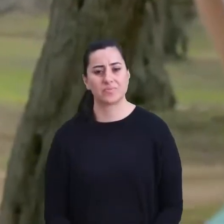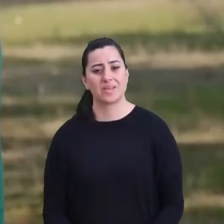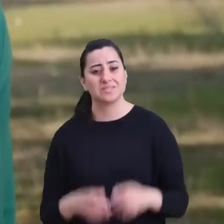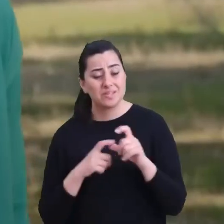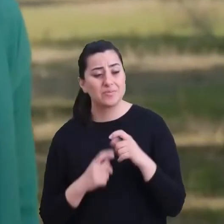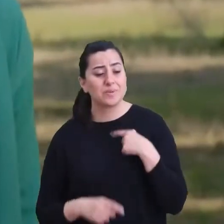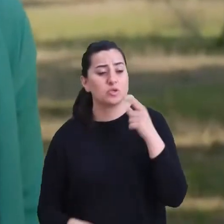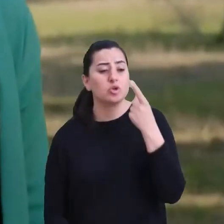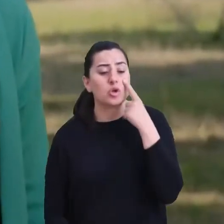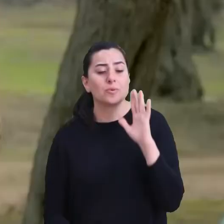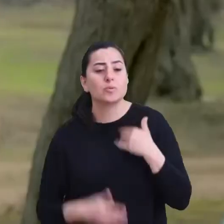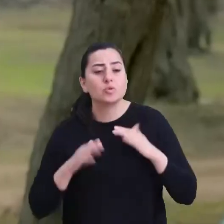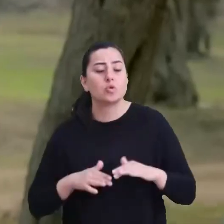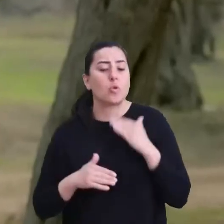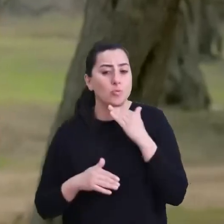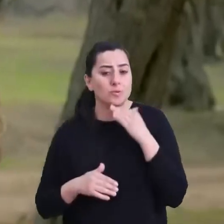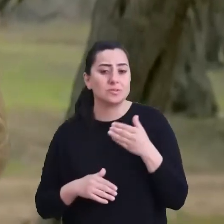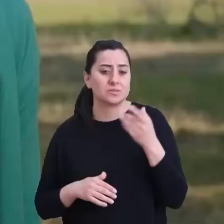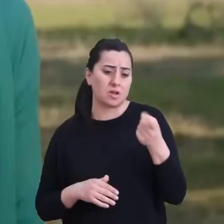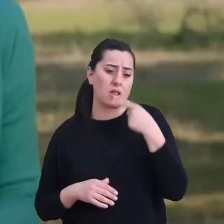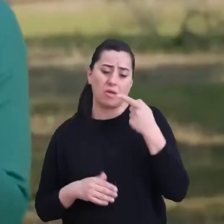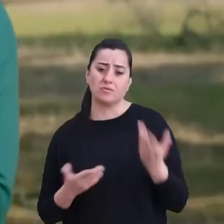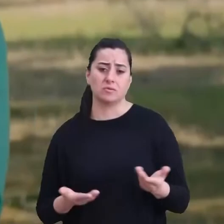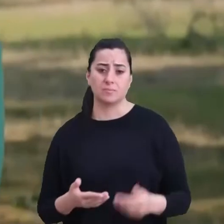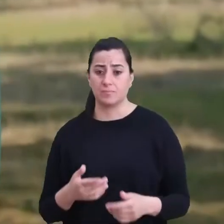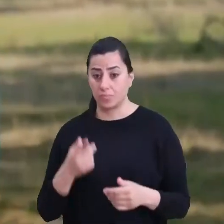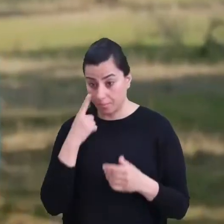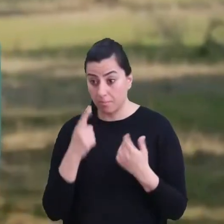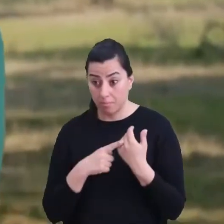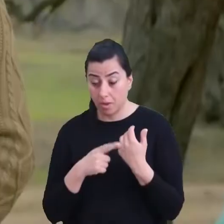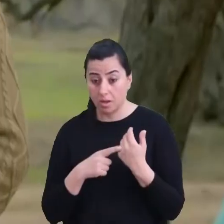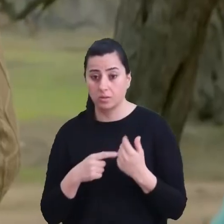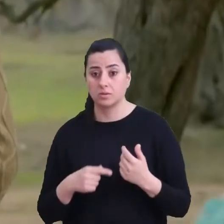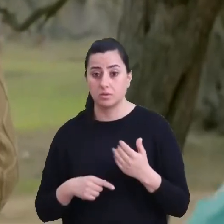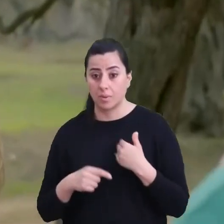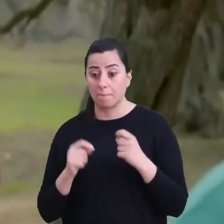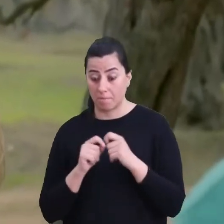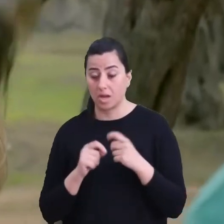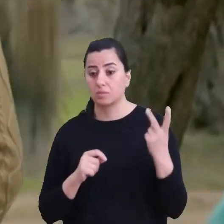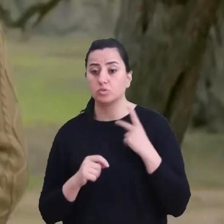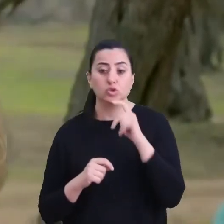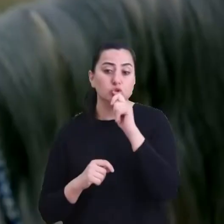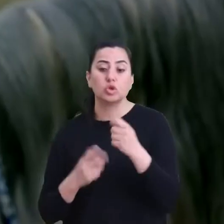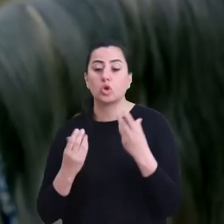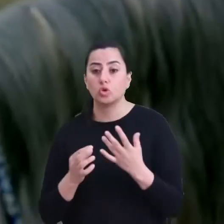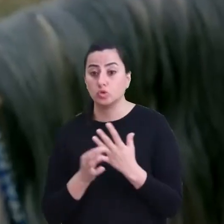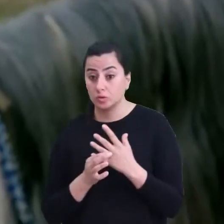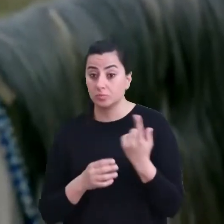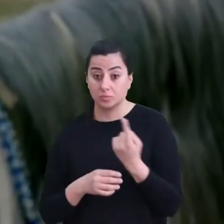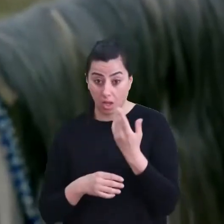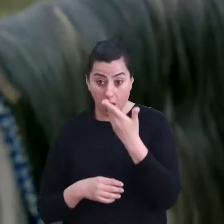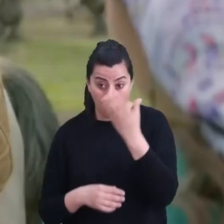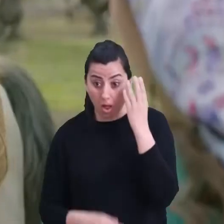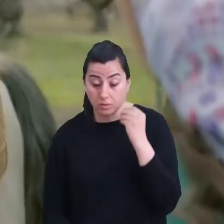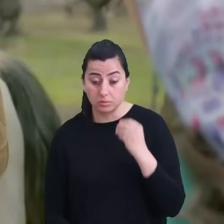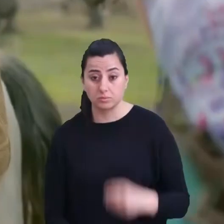Sedef'im ben seni görmeden duramıyorum ki. Senin ettiğin lafa bak ya. Bak buraya bak. Parmağını gösterdi. Bari lan söz yüzüğümüz bu. Bir şeyler anlatıyor